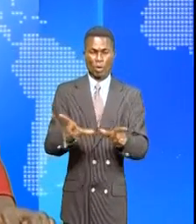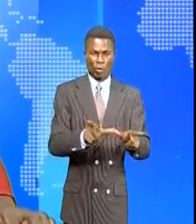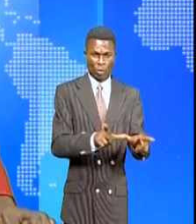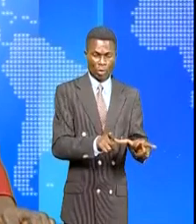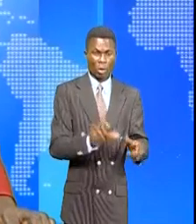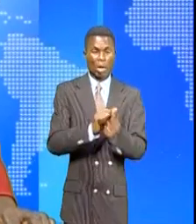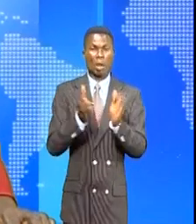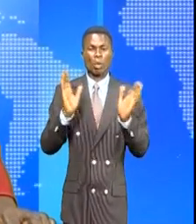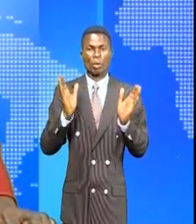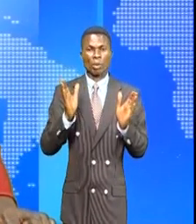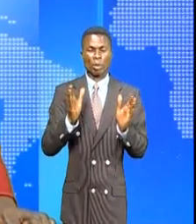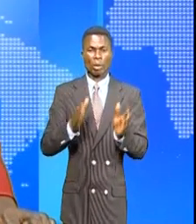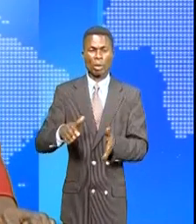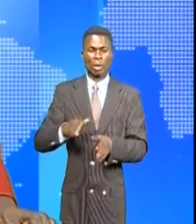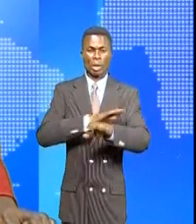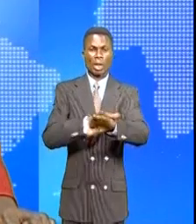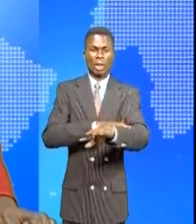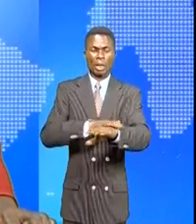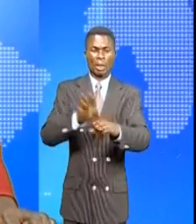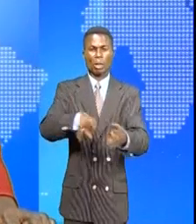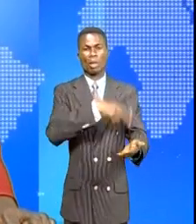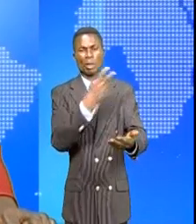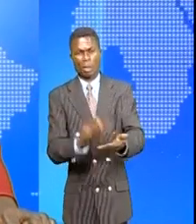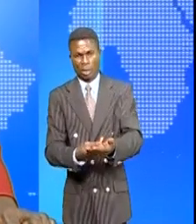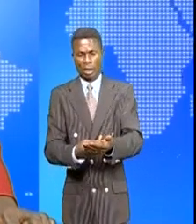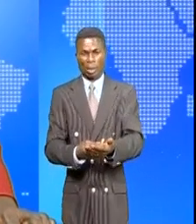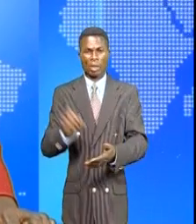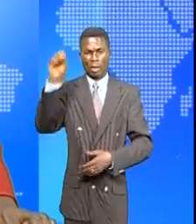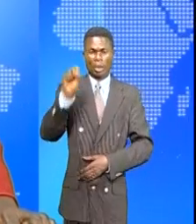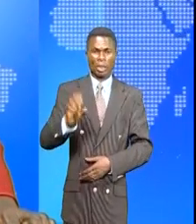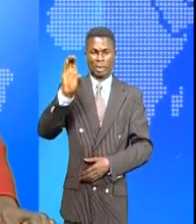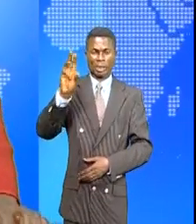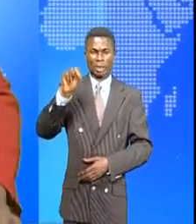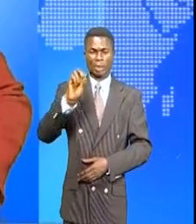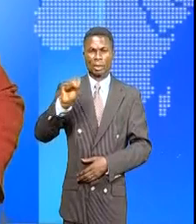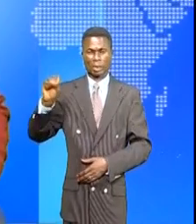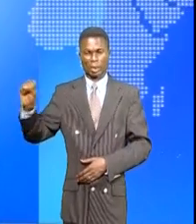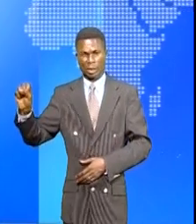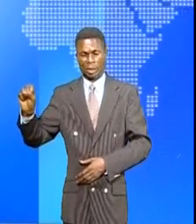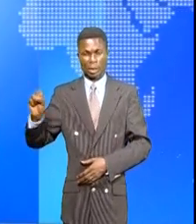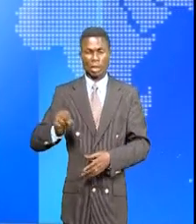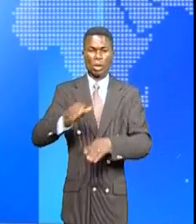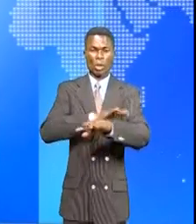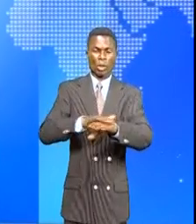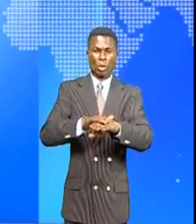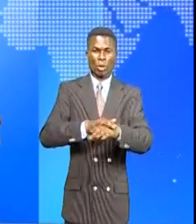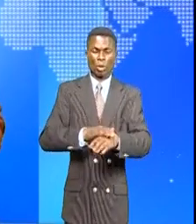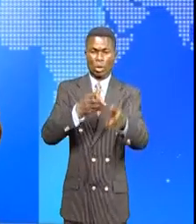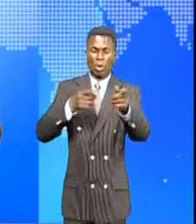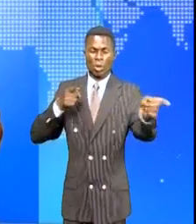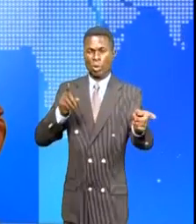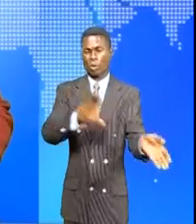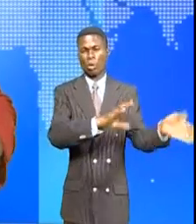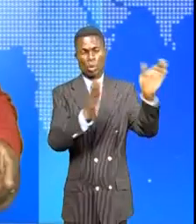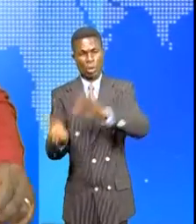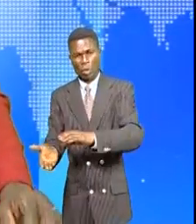un drame. Le déraillement d'un train de la SNCC qui a vu sa locomotive et ses wagons s'est renversé. Le